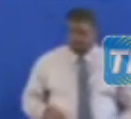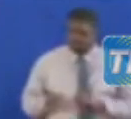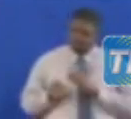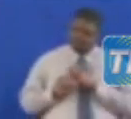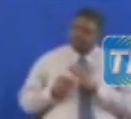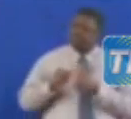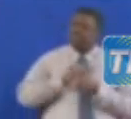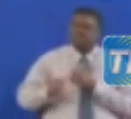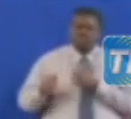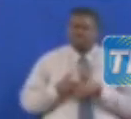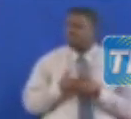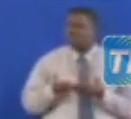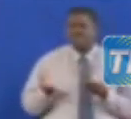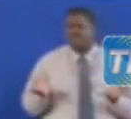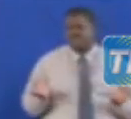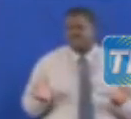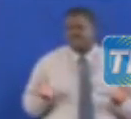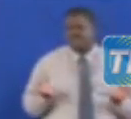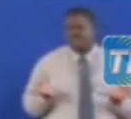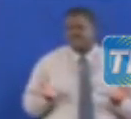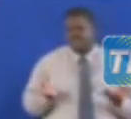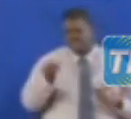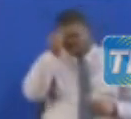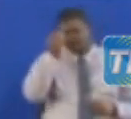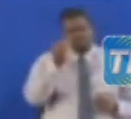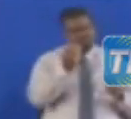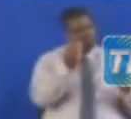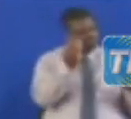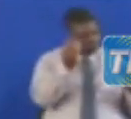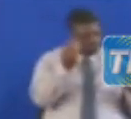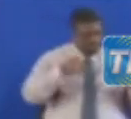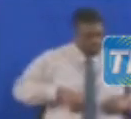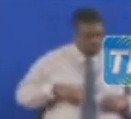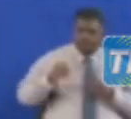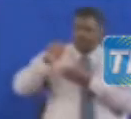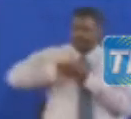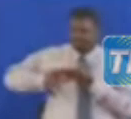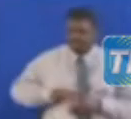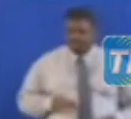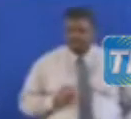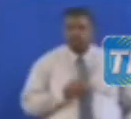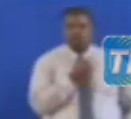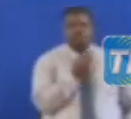elimu bila ada kwa shule za msingi na sekondari, ambapo bilioni